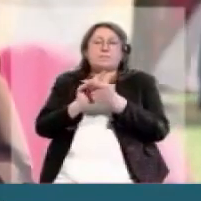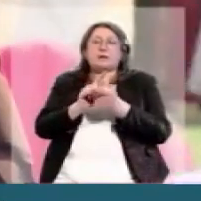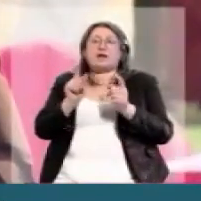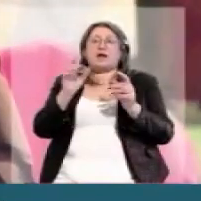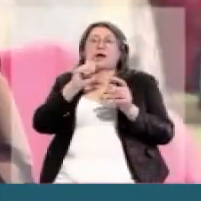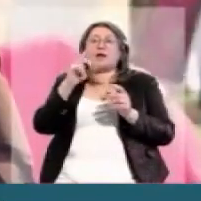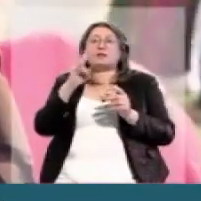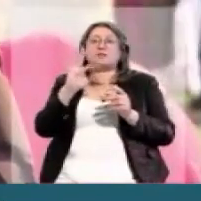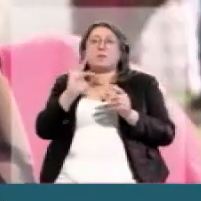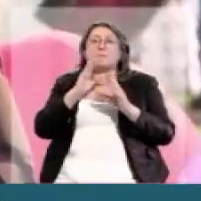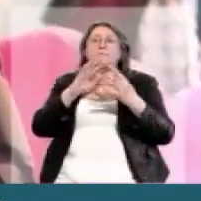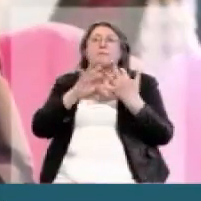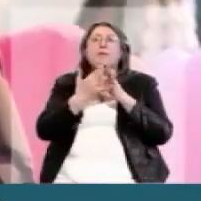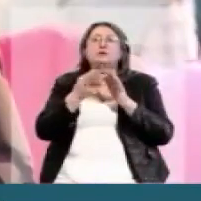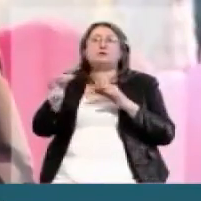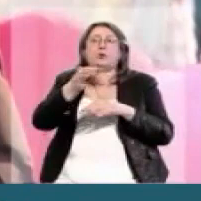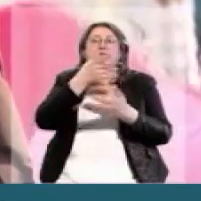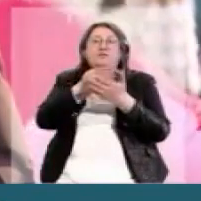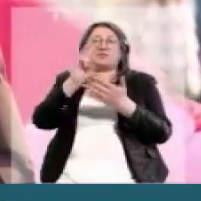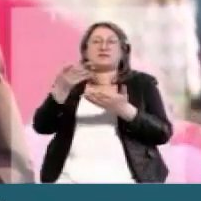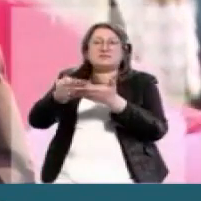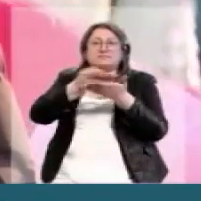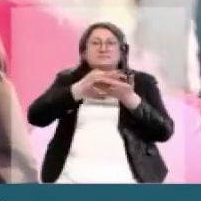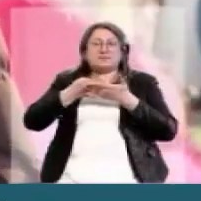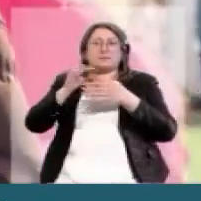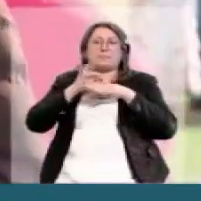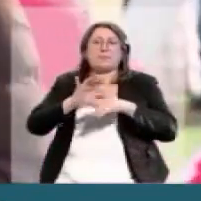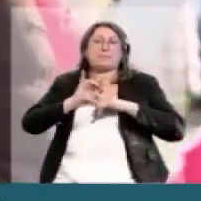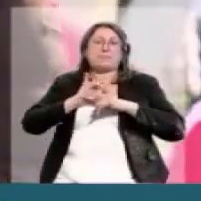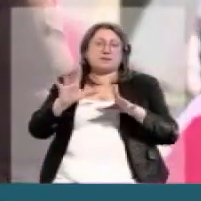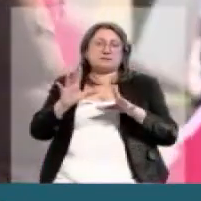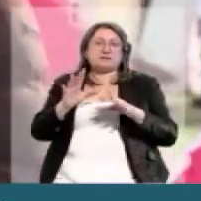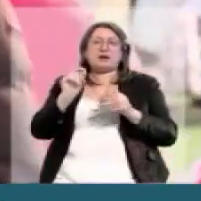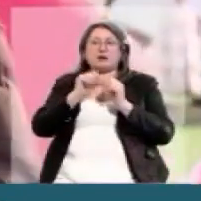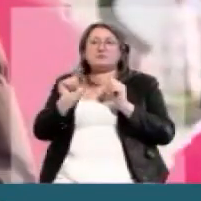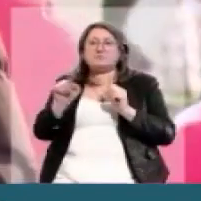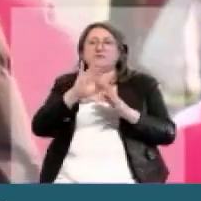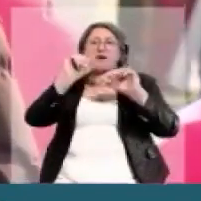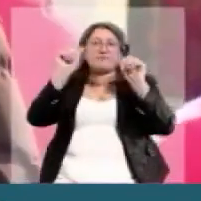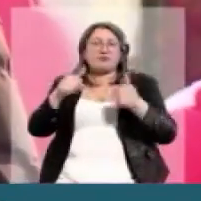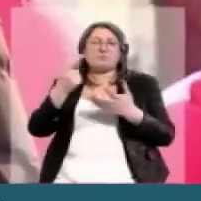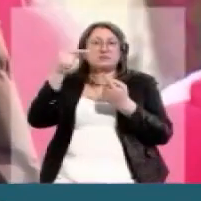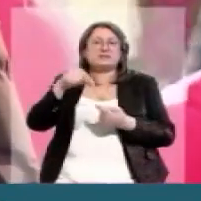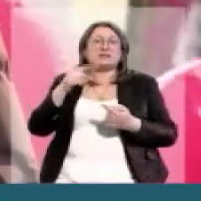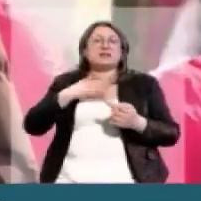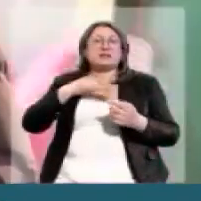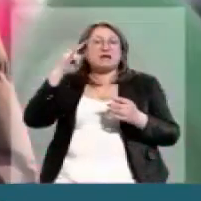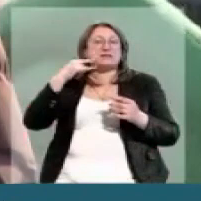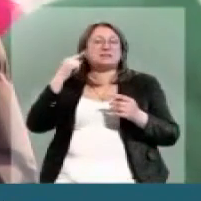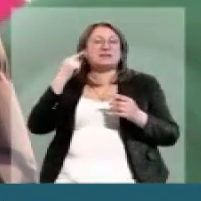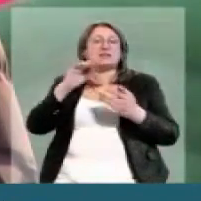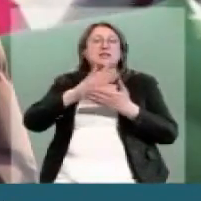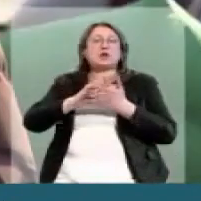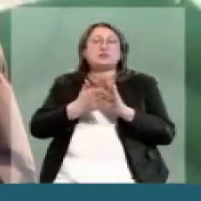бірлігіне, татулығына, тұрақтылығына қызмет етіп келеді. Жыл өткен сайын Наурыз мейрамы еліміздің мекендеген